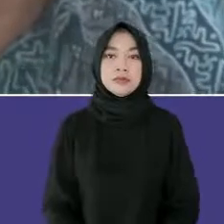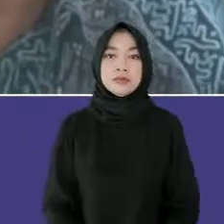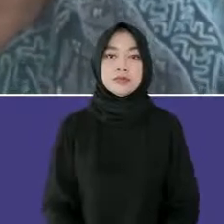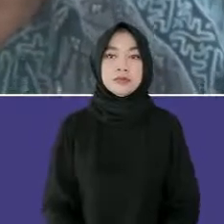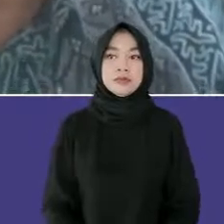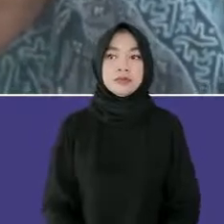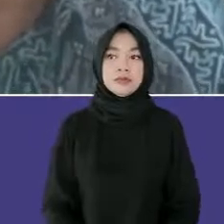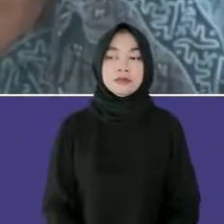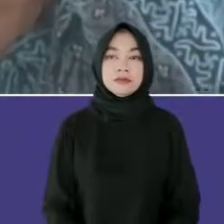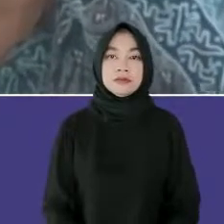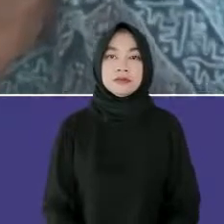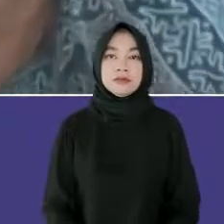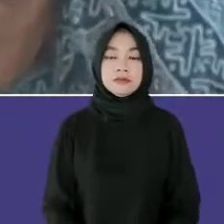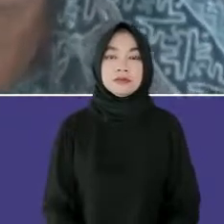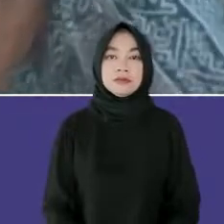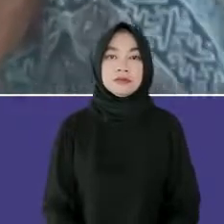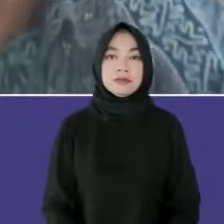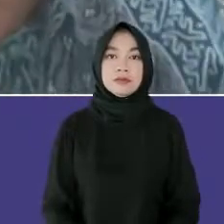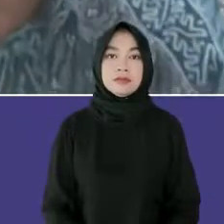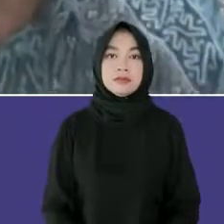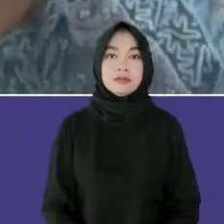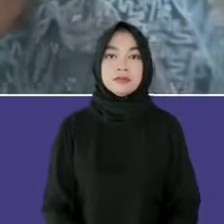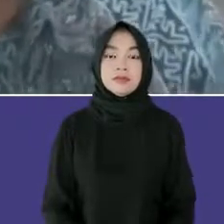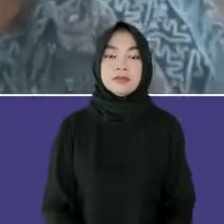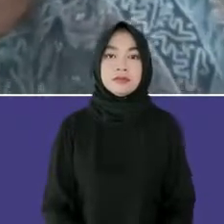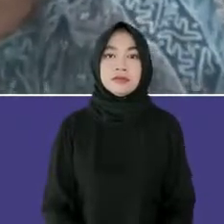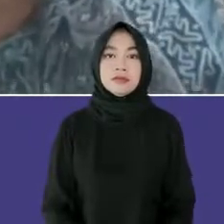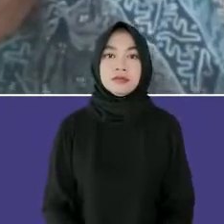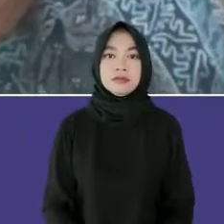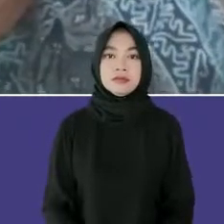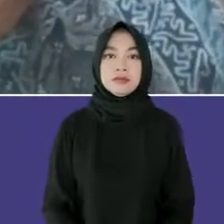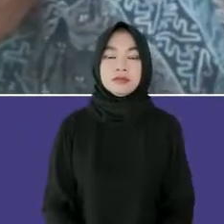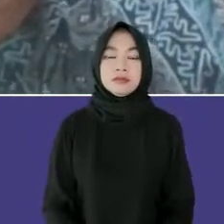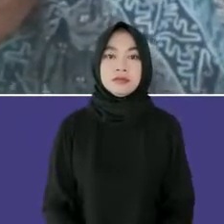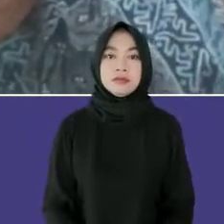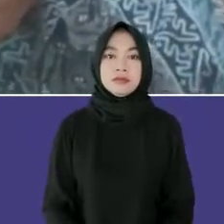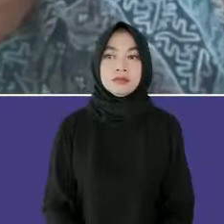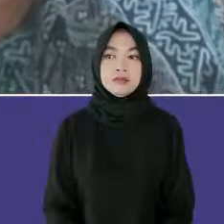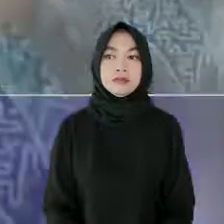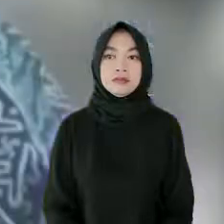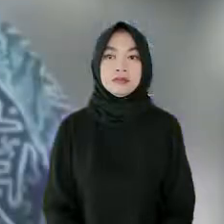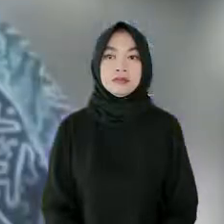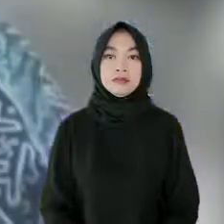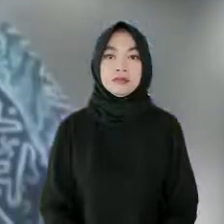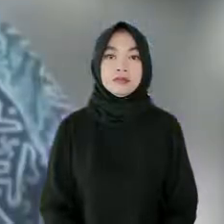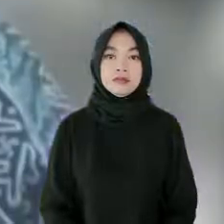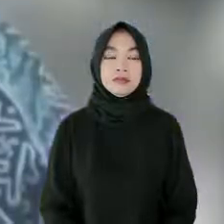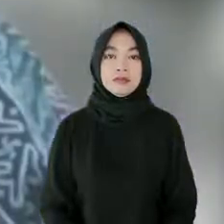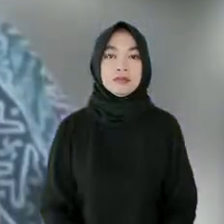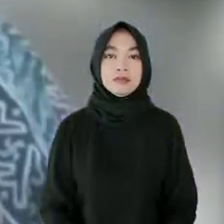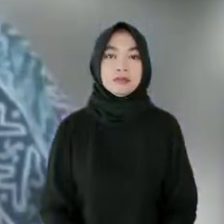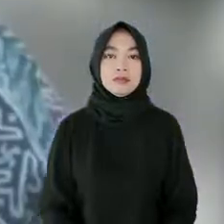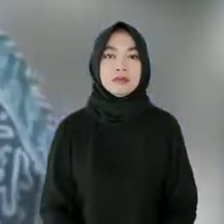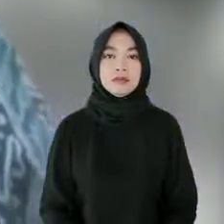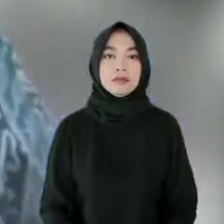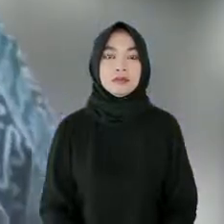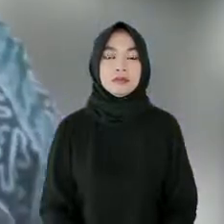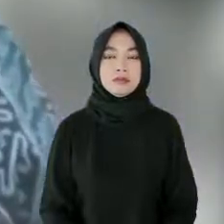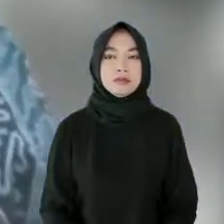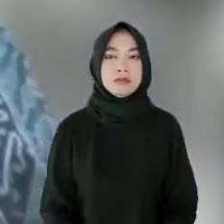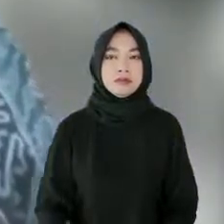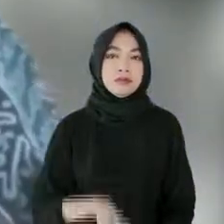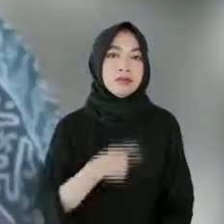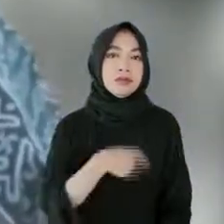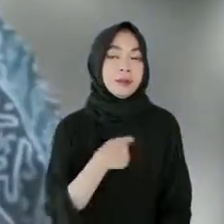Roy Sony seperti kita ketahui bahwa kemen game ka itu kan